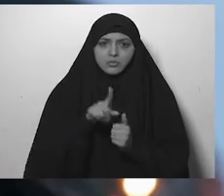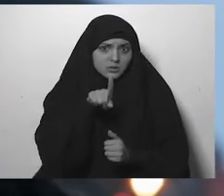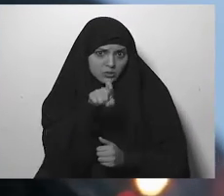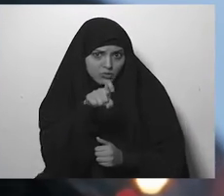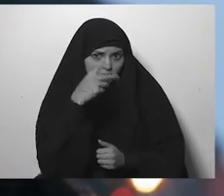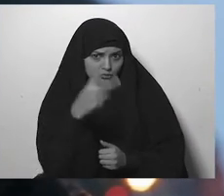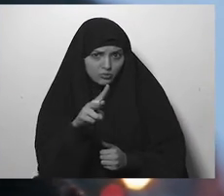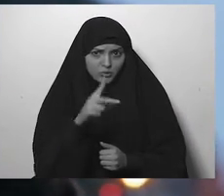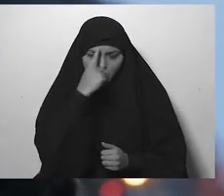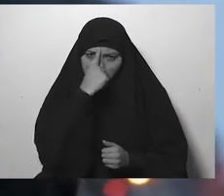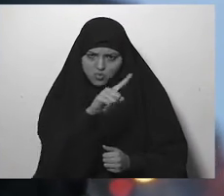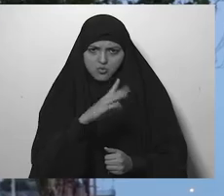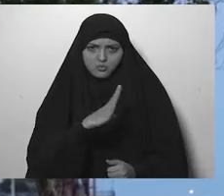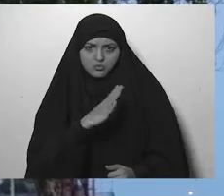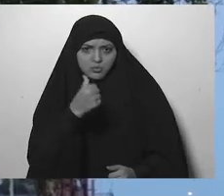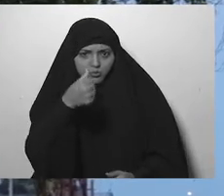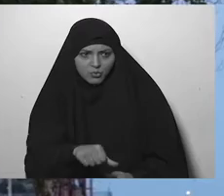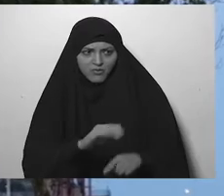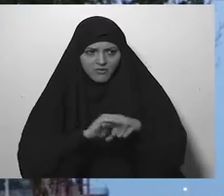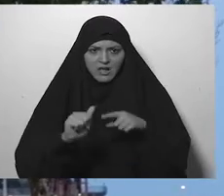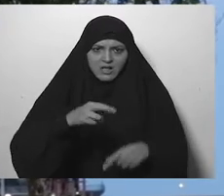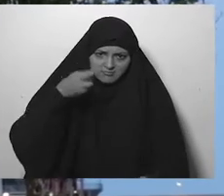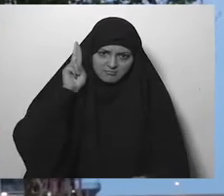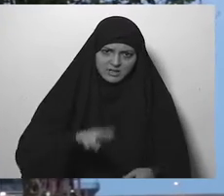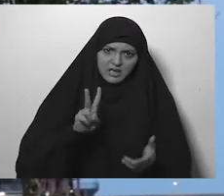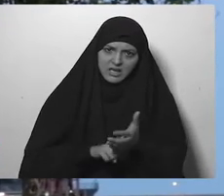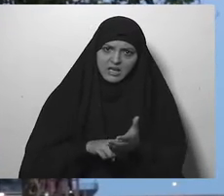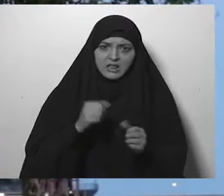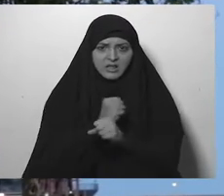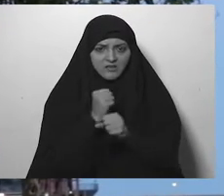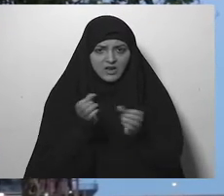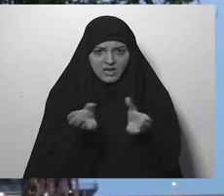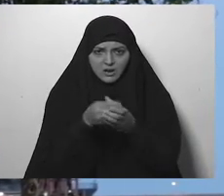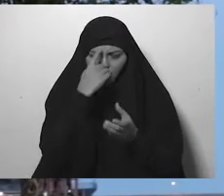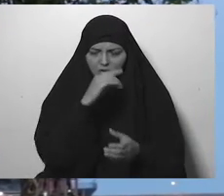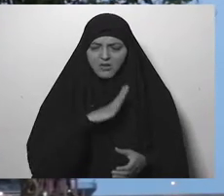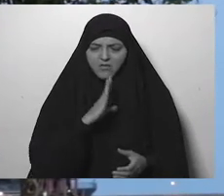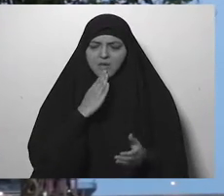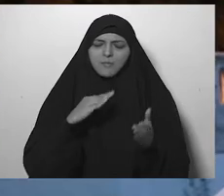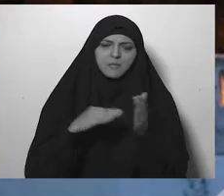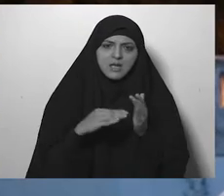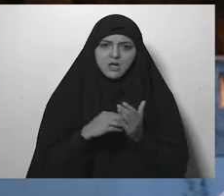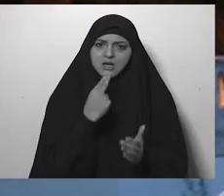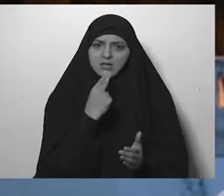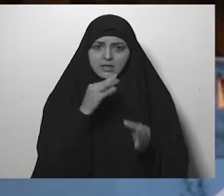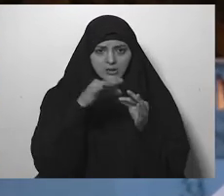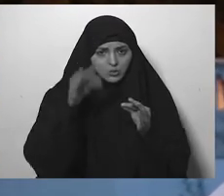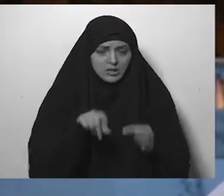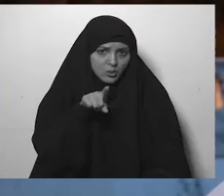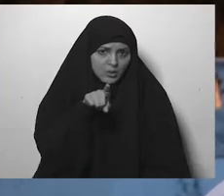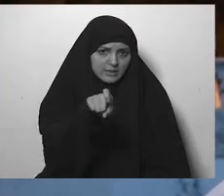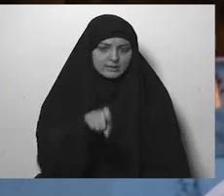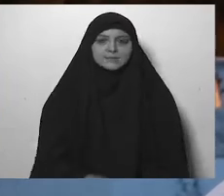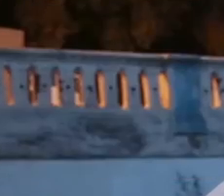des enquêteurs afin de pouvoir faire un réel travail d'équipe pour avoir une meilleure qualité des résultats de l